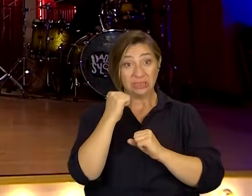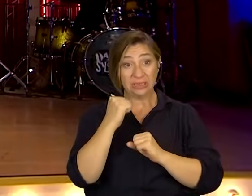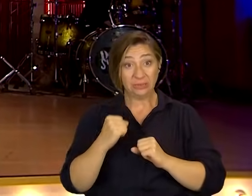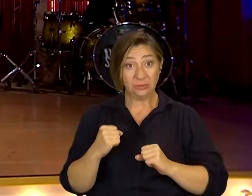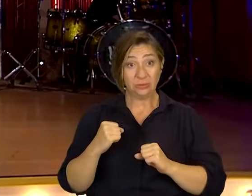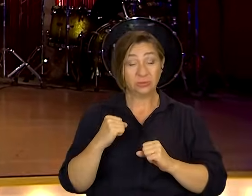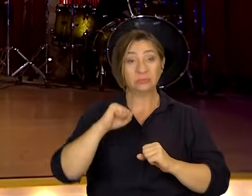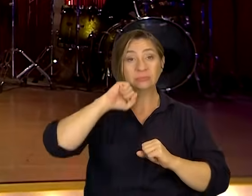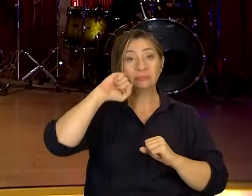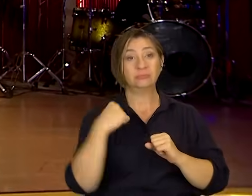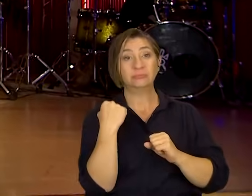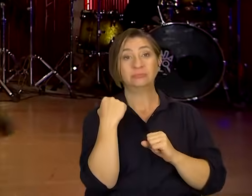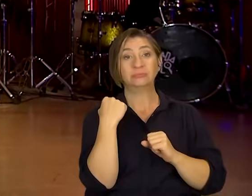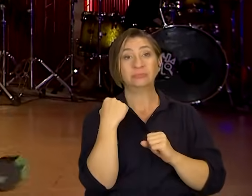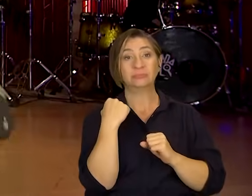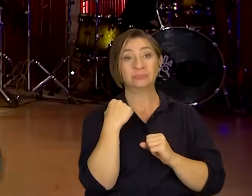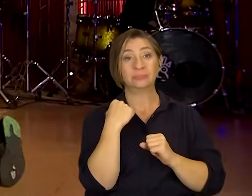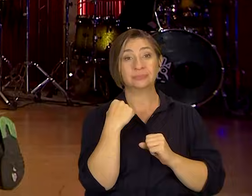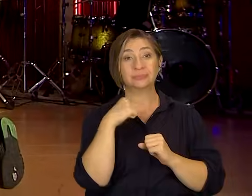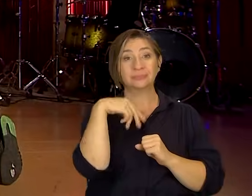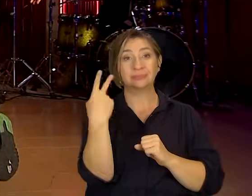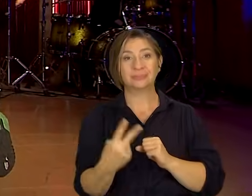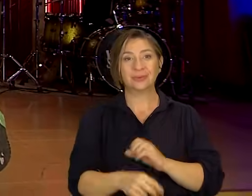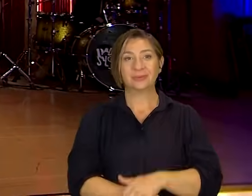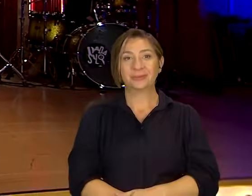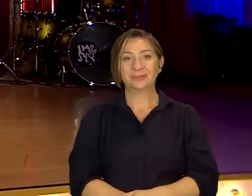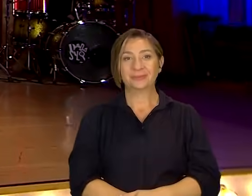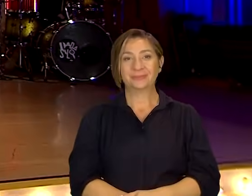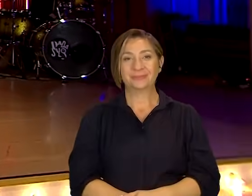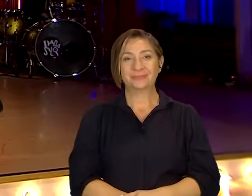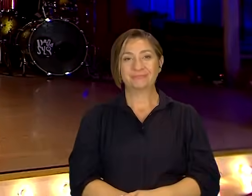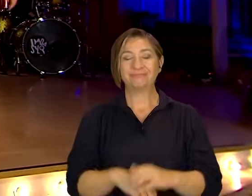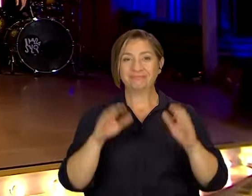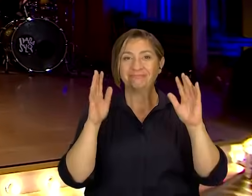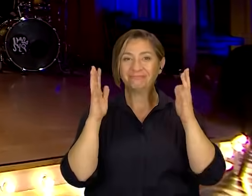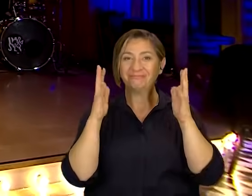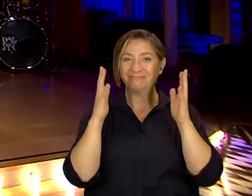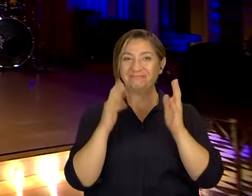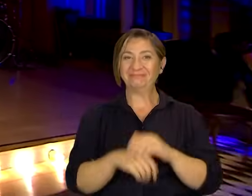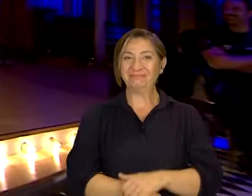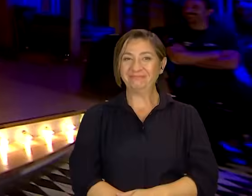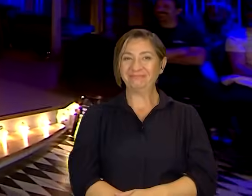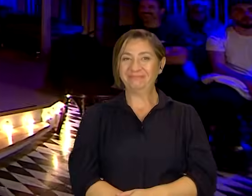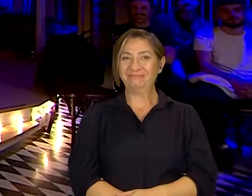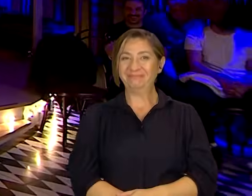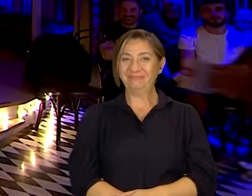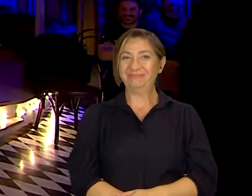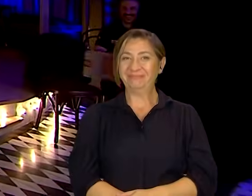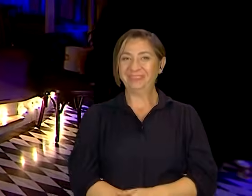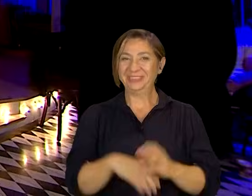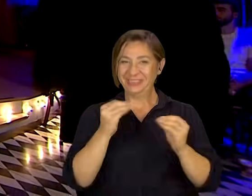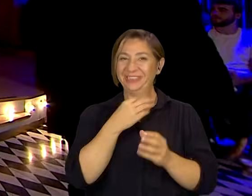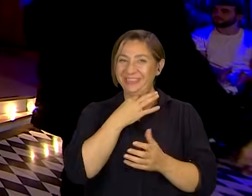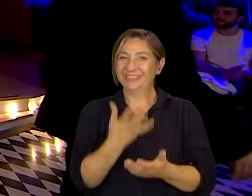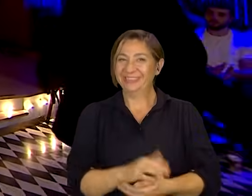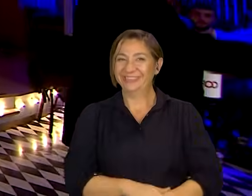şekilde kuvveti yönlendiriyoruz. Tek atak yapıp. Of be. Buyursunlar. Arkadaşımız evet bitti. Buyur. Çok